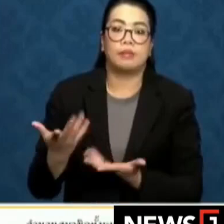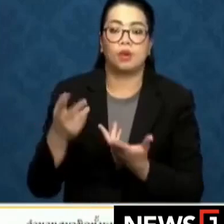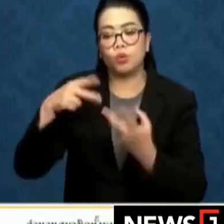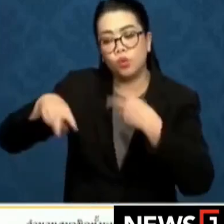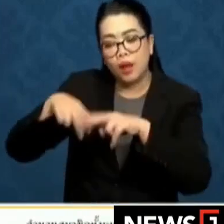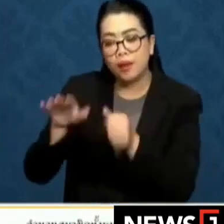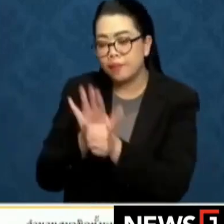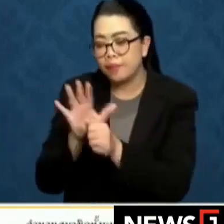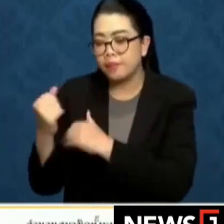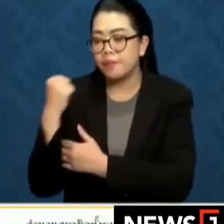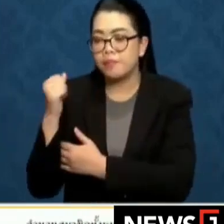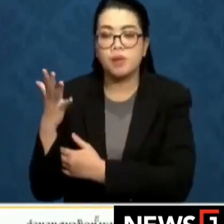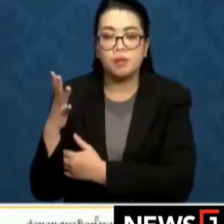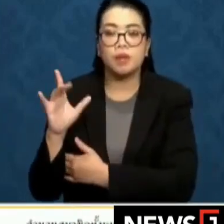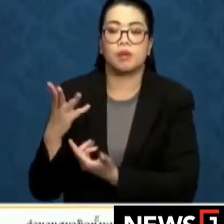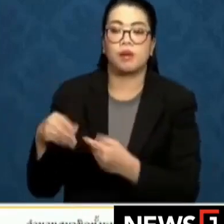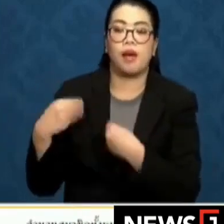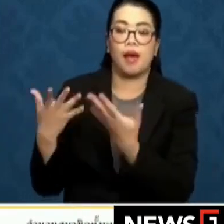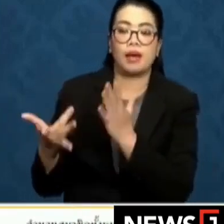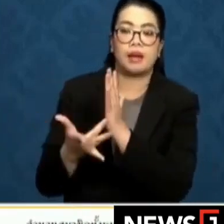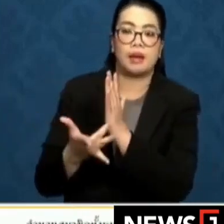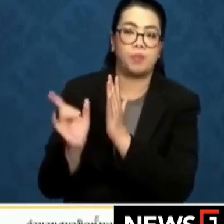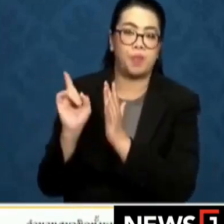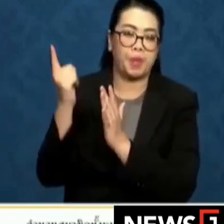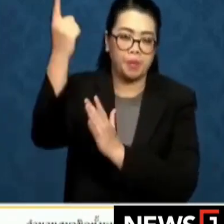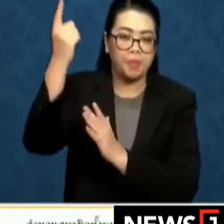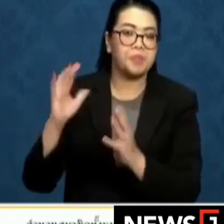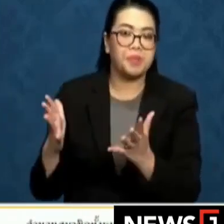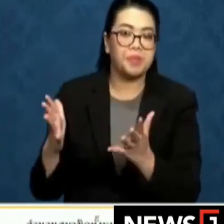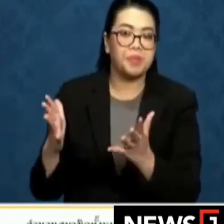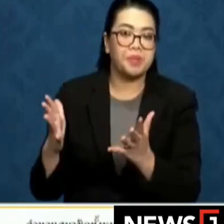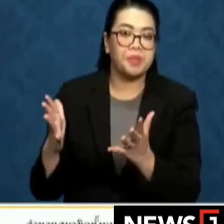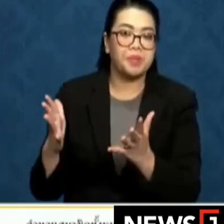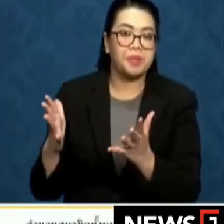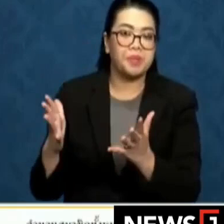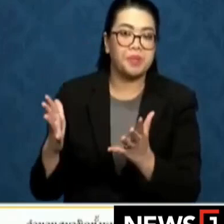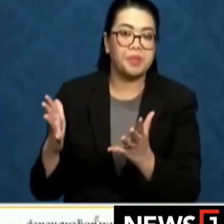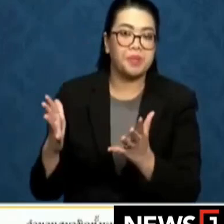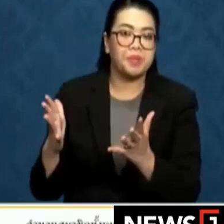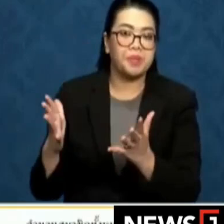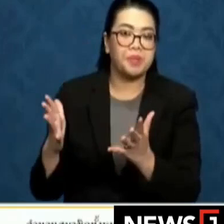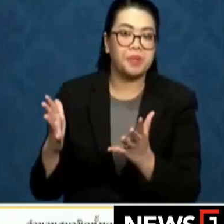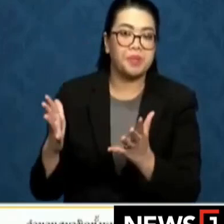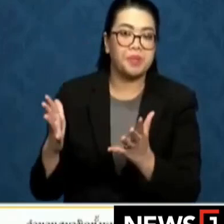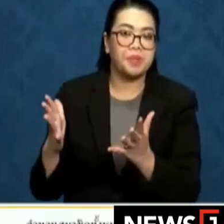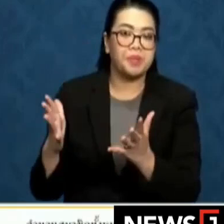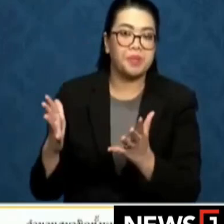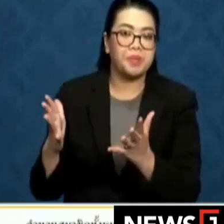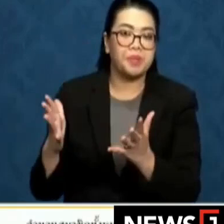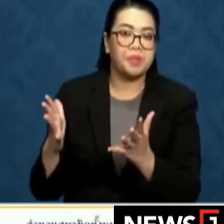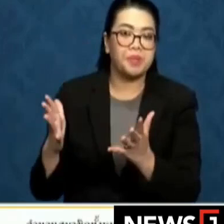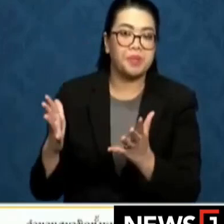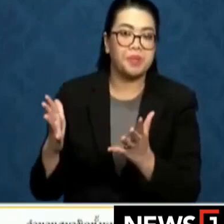สัญญาณทางบวกในการส่งออกเป็นผลจากการอัดฉีดงบเข้าสู่ระบบเศรษฐกิจได้มากขึ้นดังนั้นจำเป็นต้อง